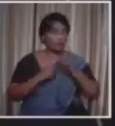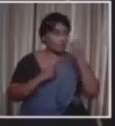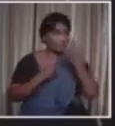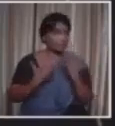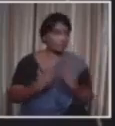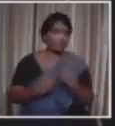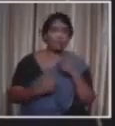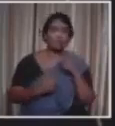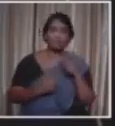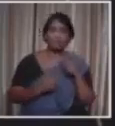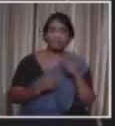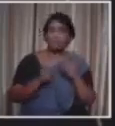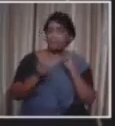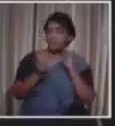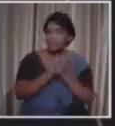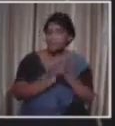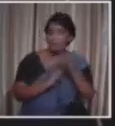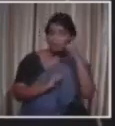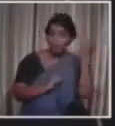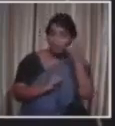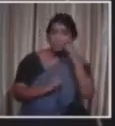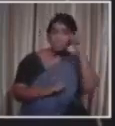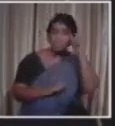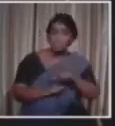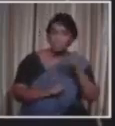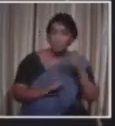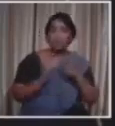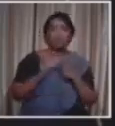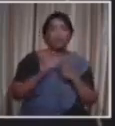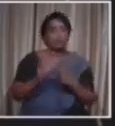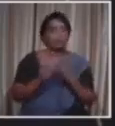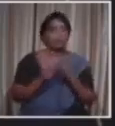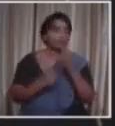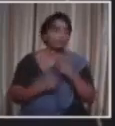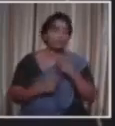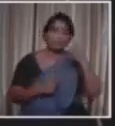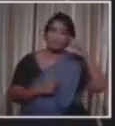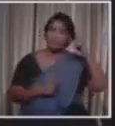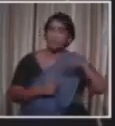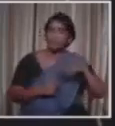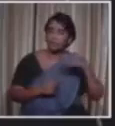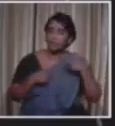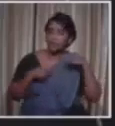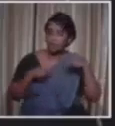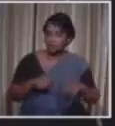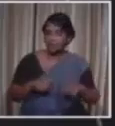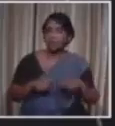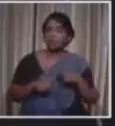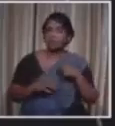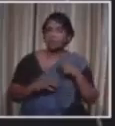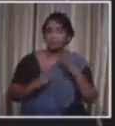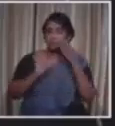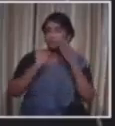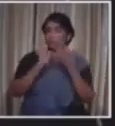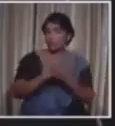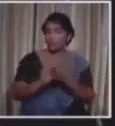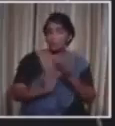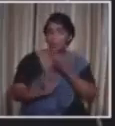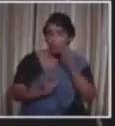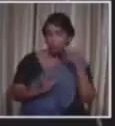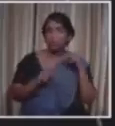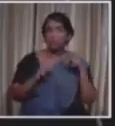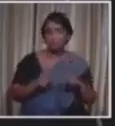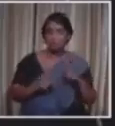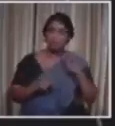අර වෙනසක් හොයන මිනිස්සුන්ට උත්තරයක් ලැබෙයි කියලා මම විශ්වාස කරනවා. අද දිනේදී අපට ඒක රට පෙන්වන්න පුළුවන් වුණා කියන එකත්